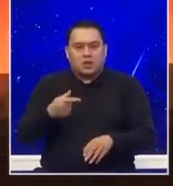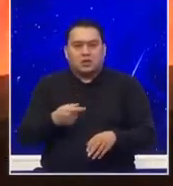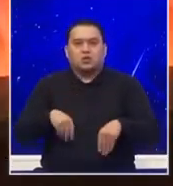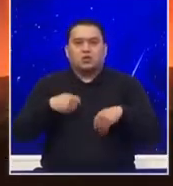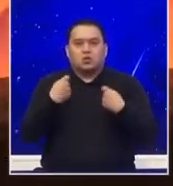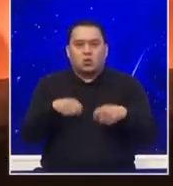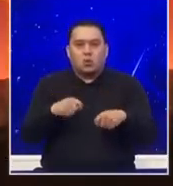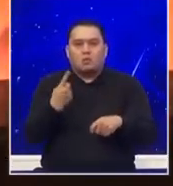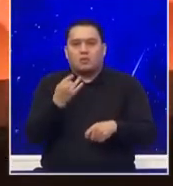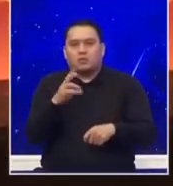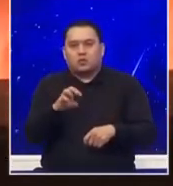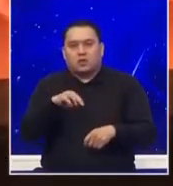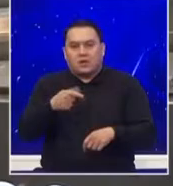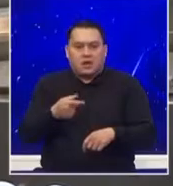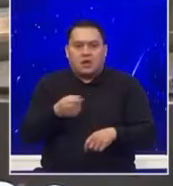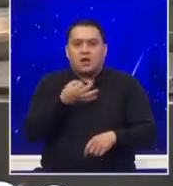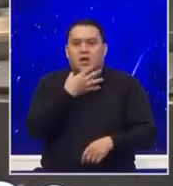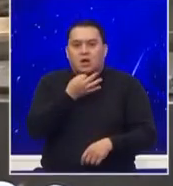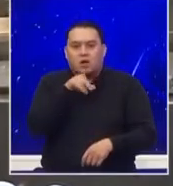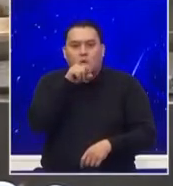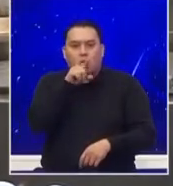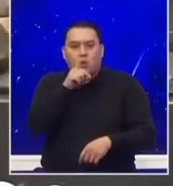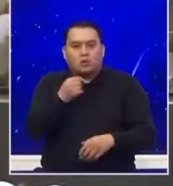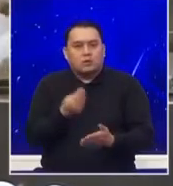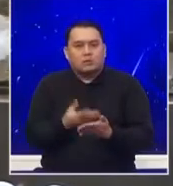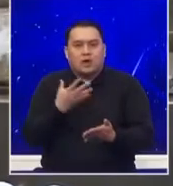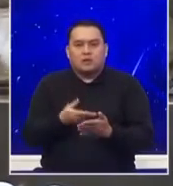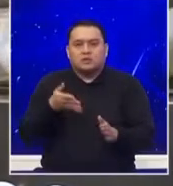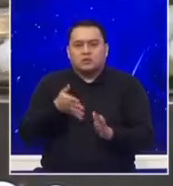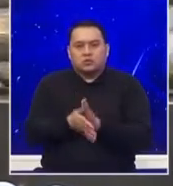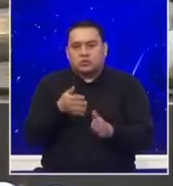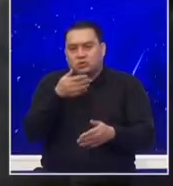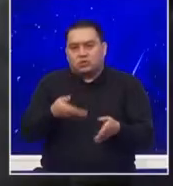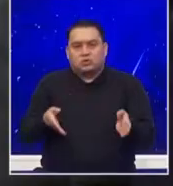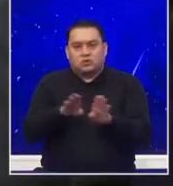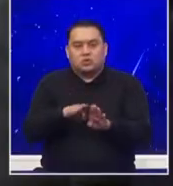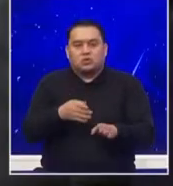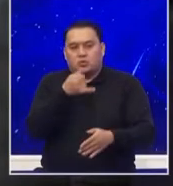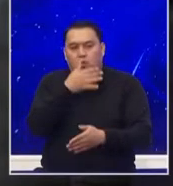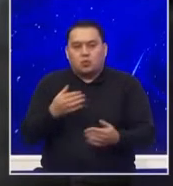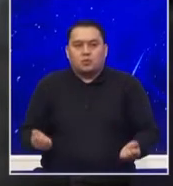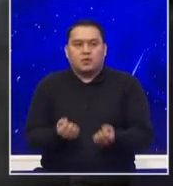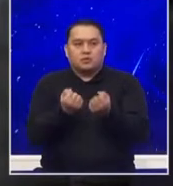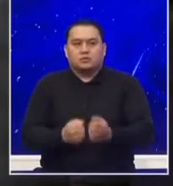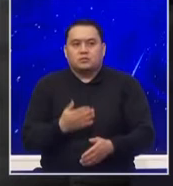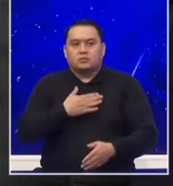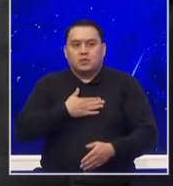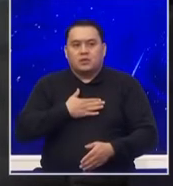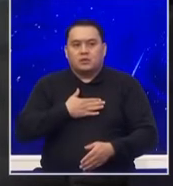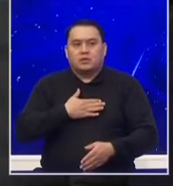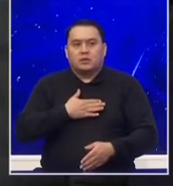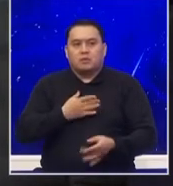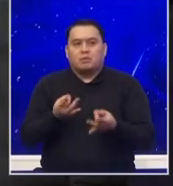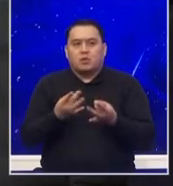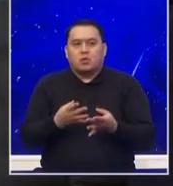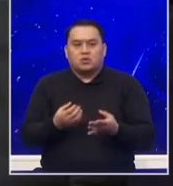Қазіргісі 1,5 теңге. Нарықта құс азығы қымбат. Кірістері шығыстарын жаба алмай тұр. Без поддержки государства нам